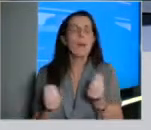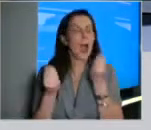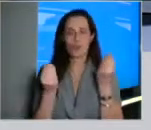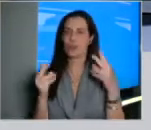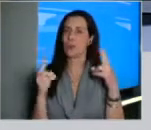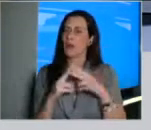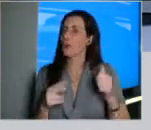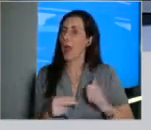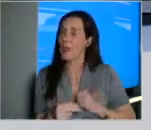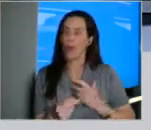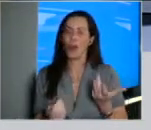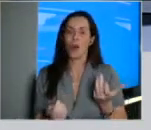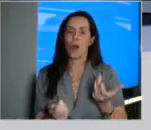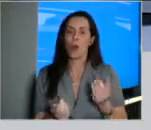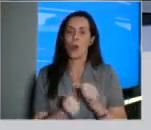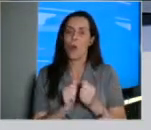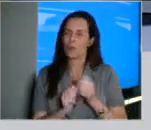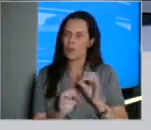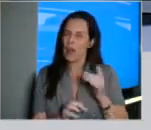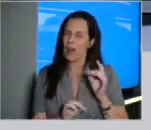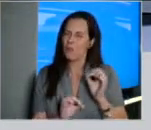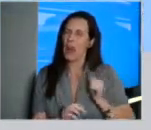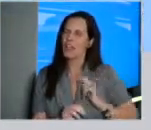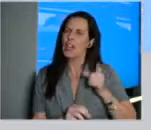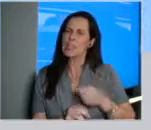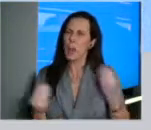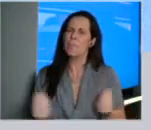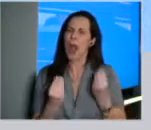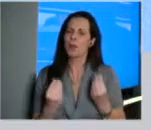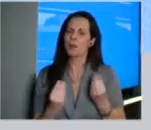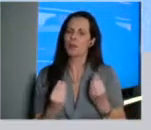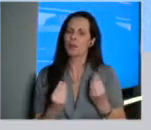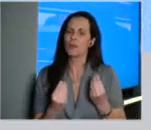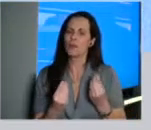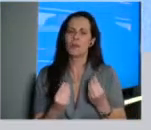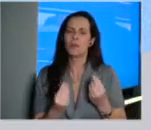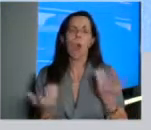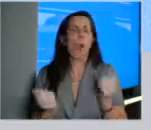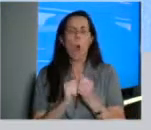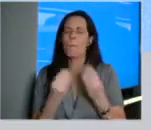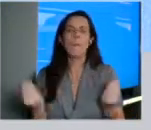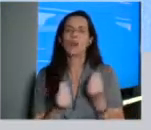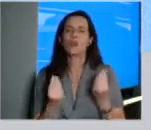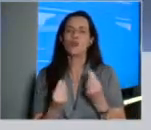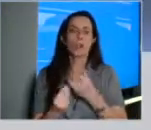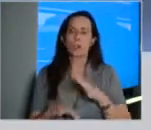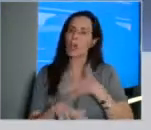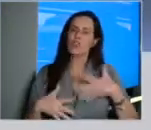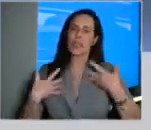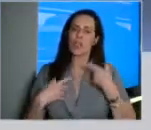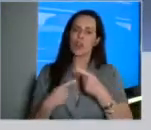עם חייל או עם מישהו שממש היה זקוק למשהו, איזה מישהו שהיה נתן ותרם משהו שריגש אותך